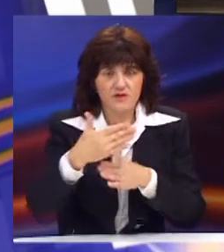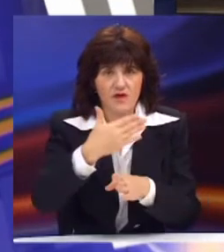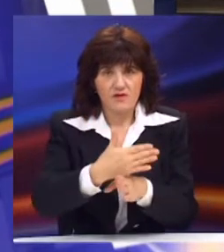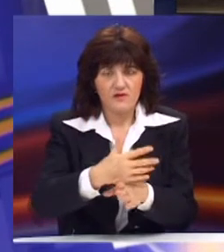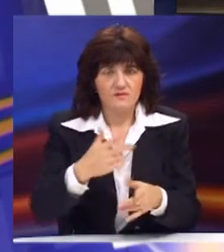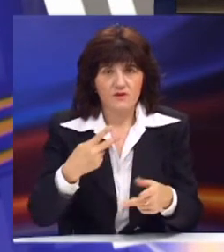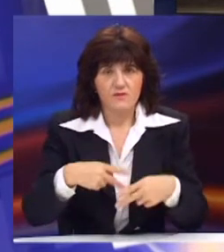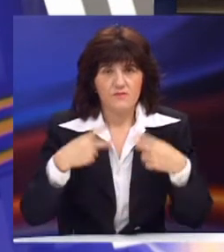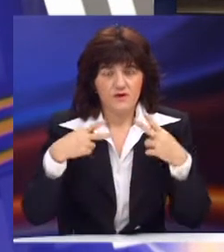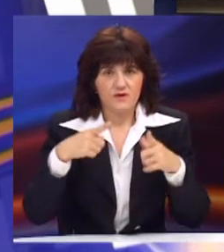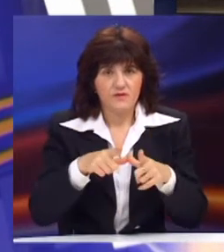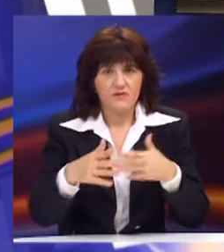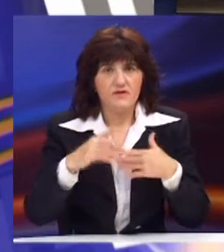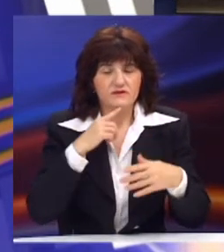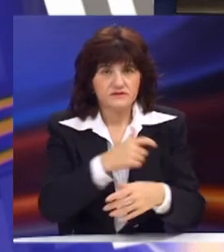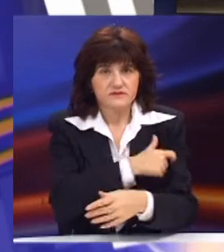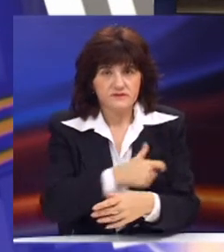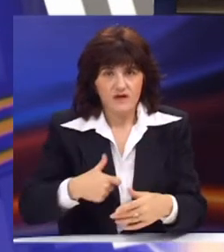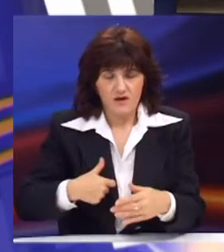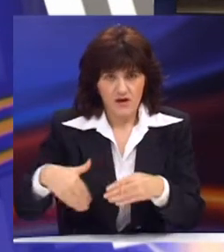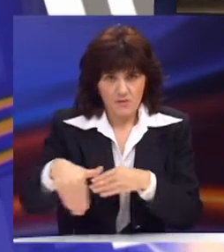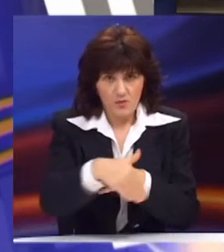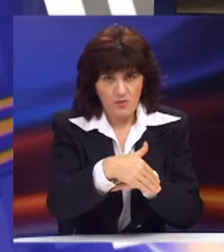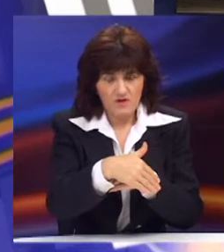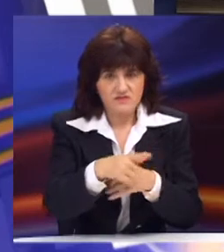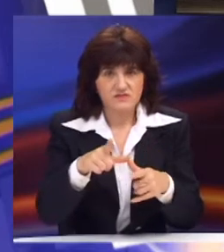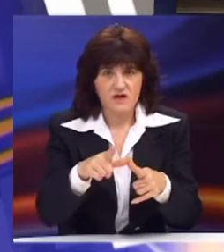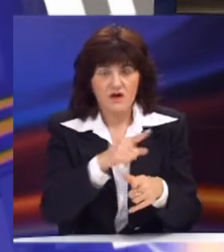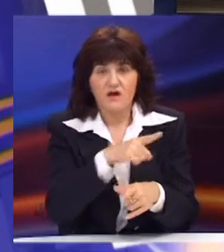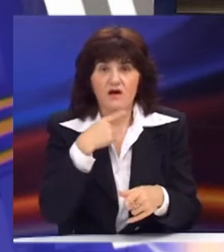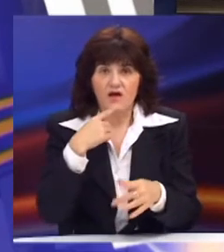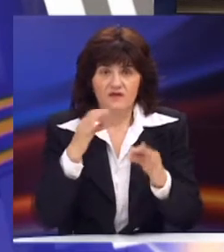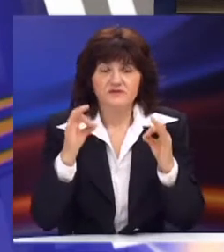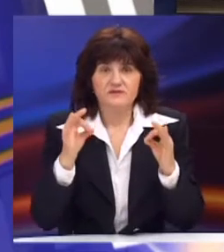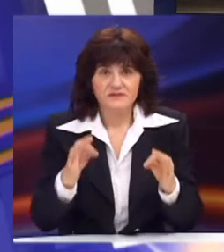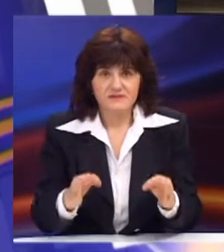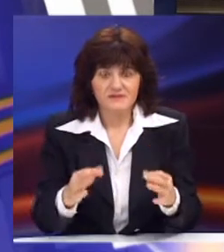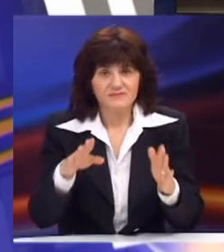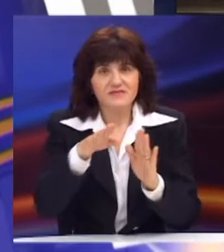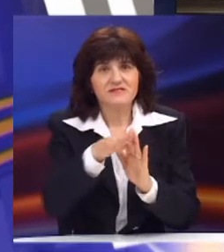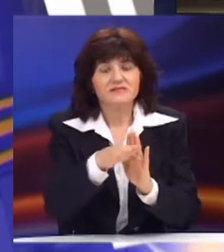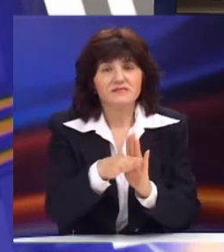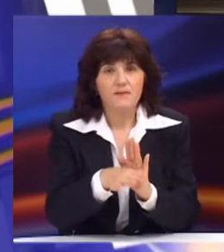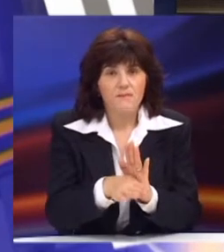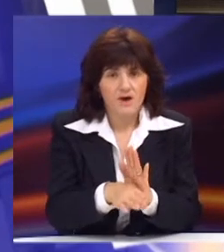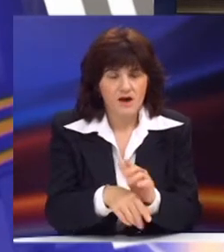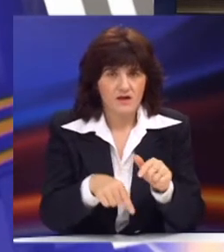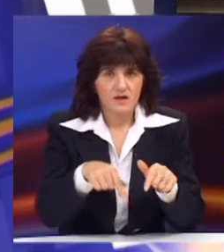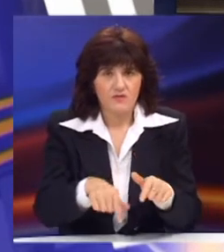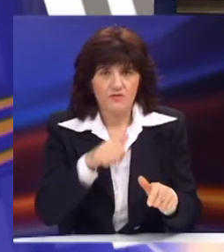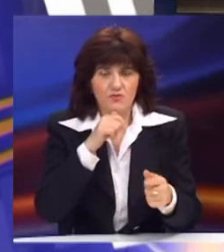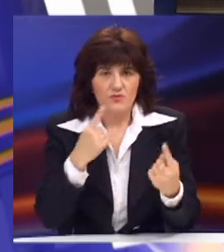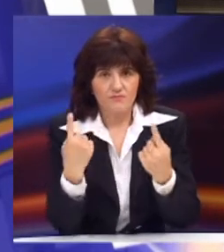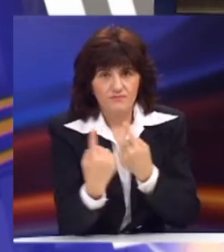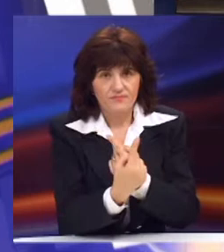na raskrsnicu kod hotela Patrije i Zagrebačke ulice. U Savetu za bezbednost saobraćaja kažu da je teretni saobraćaj smanjen na